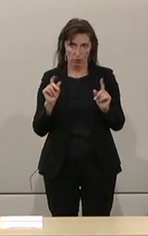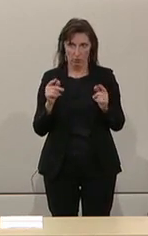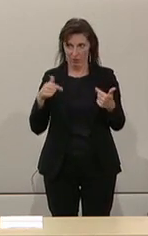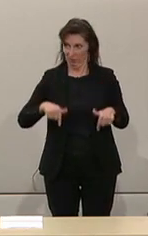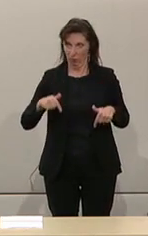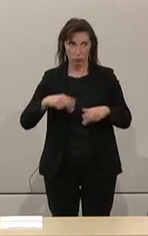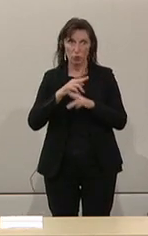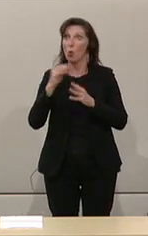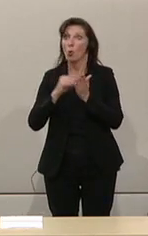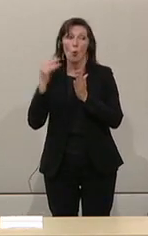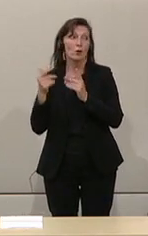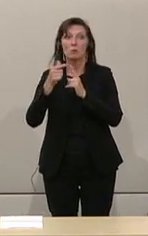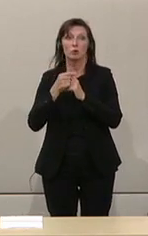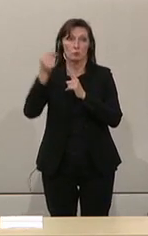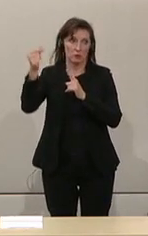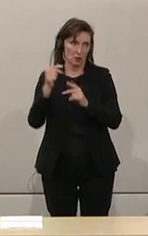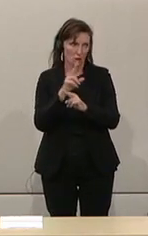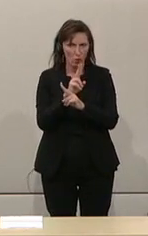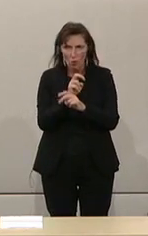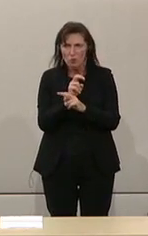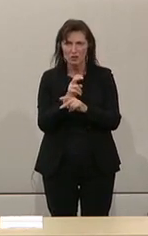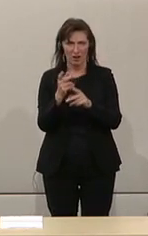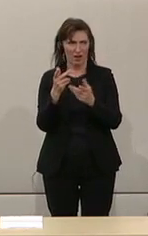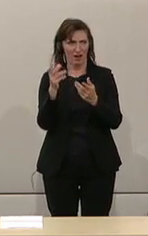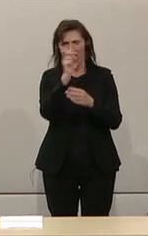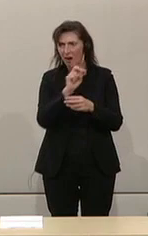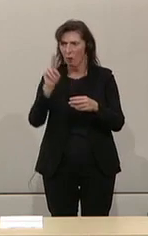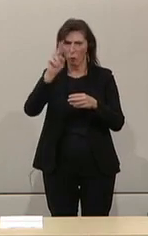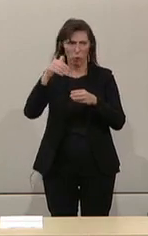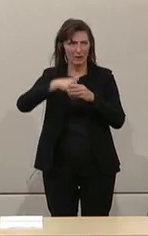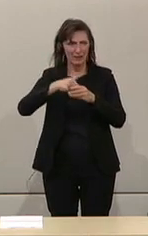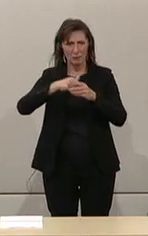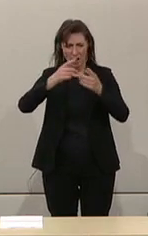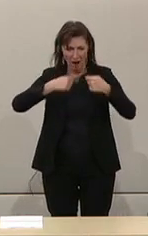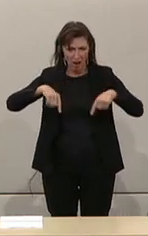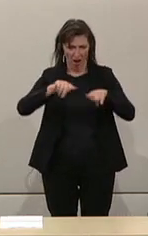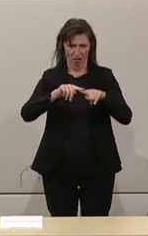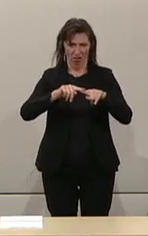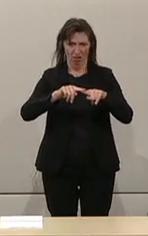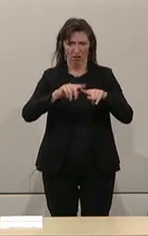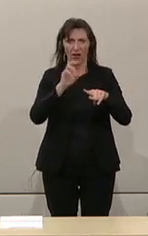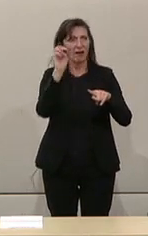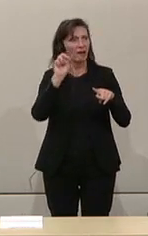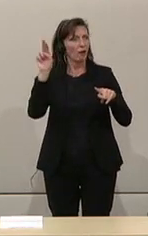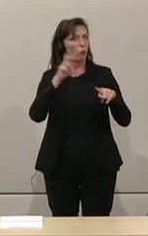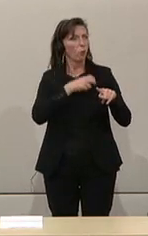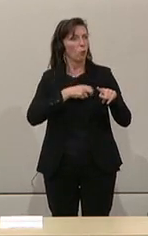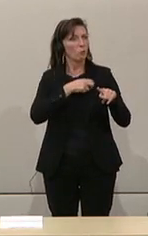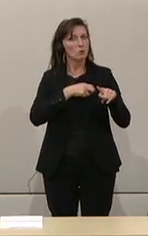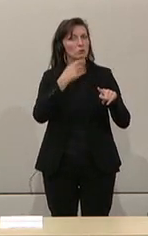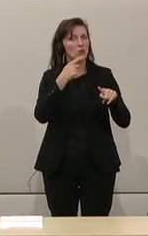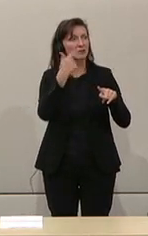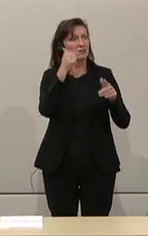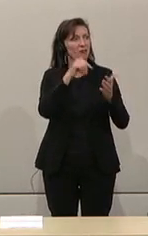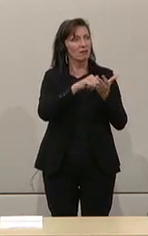Höchststeuerländern. Österreich gehört zu den wenigen Ländern der EU, denen die EU-Kommission sowohl für